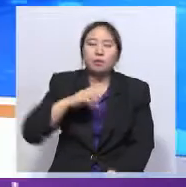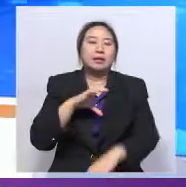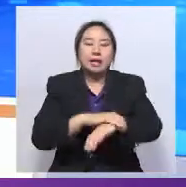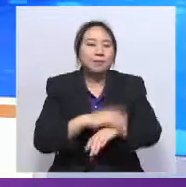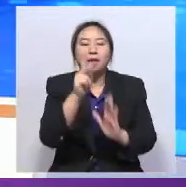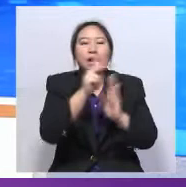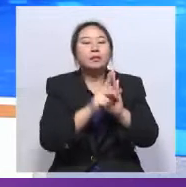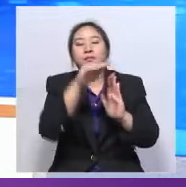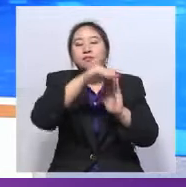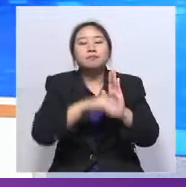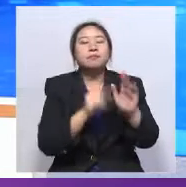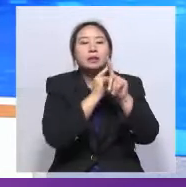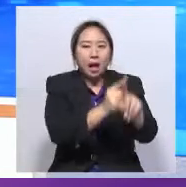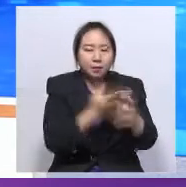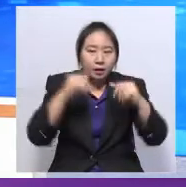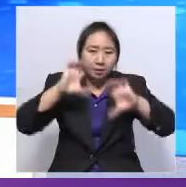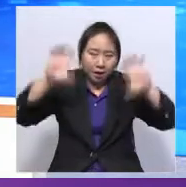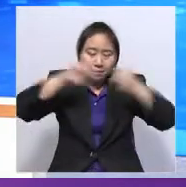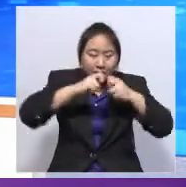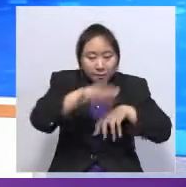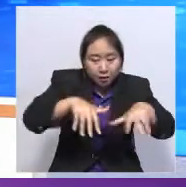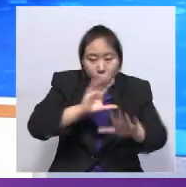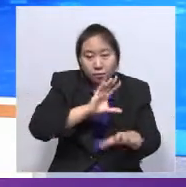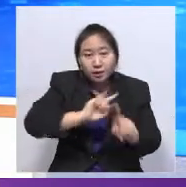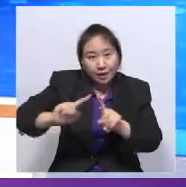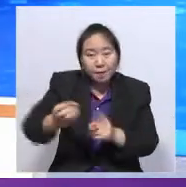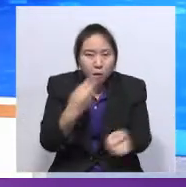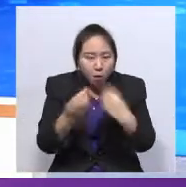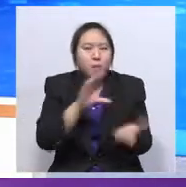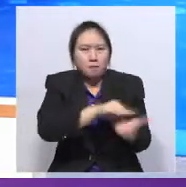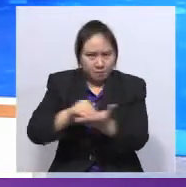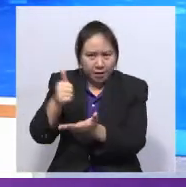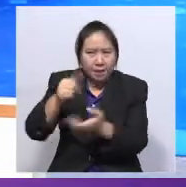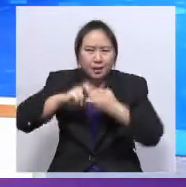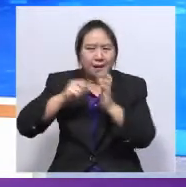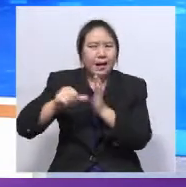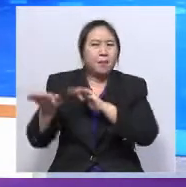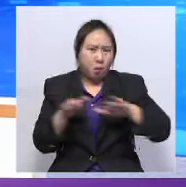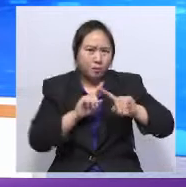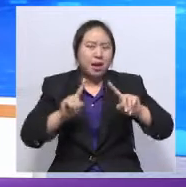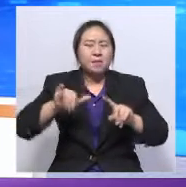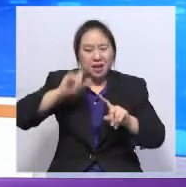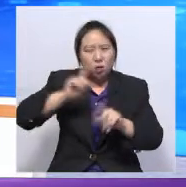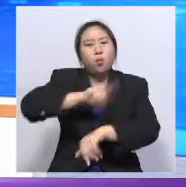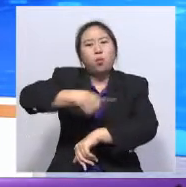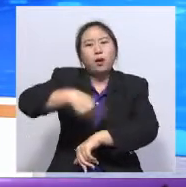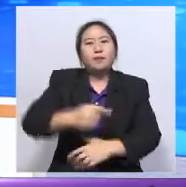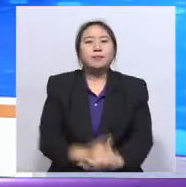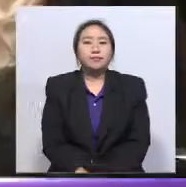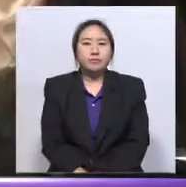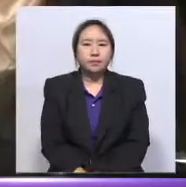ค่ะพร้อมกับยืนยันรัฐบาลรับฟังปัญหาของประชาชนและพร้อมแก้ไขปัญหาแต่ว่าบางเรื่องก็ต้องใช้เวลาค่